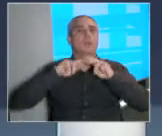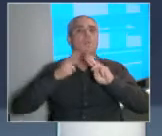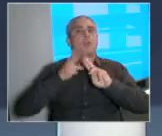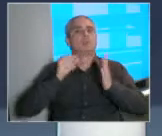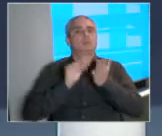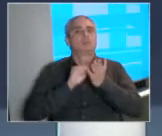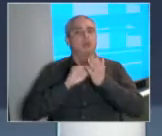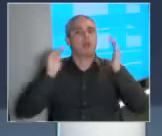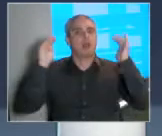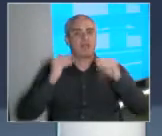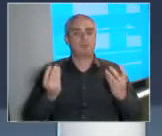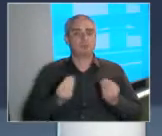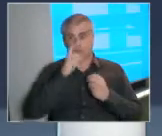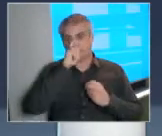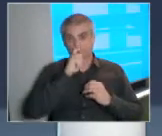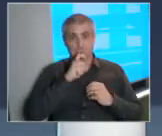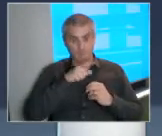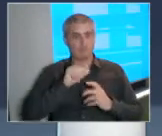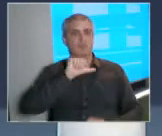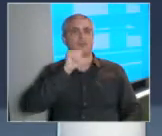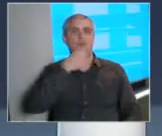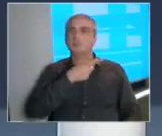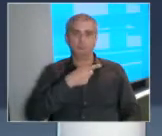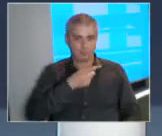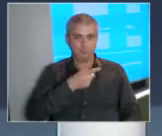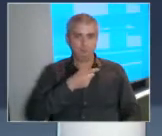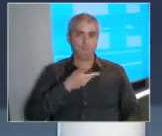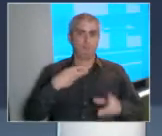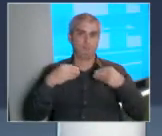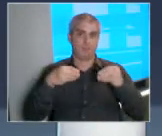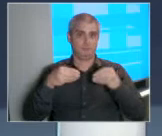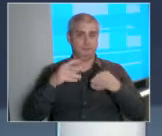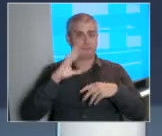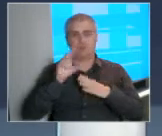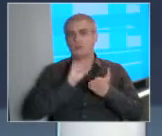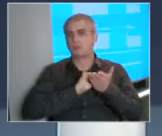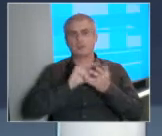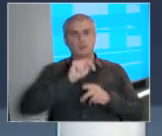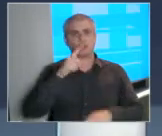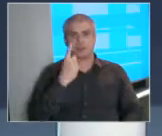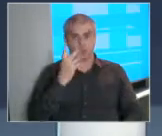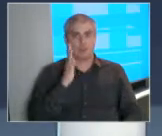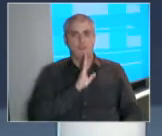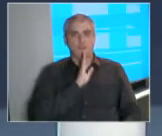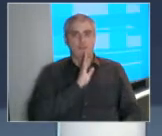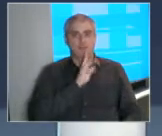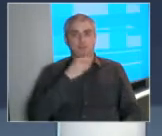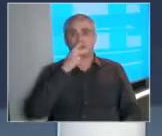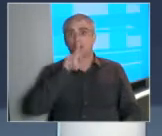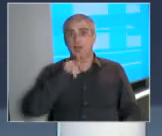על הצורך בהפחתת מוצרים מזהמים, בראש ובראשונה פלסטיק. קחו נתון אחד כדי להבין כמה המצב בעייתי.